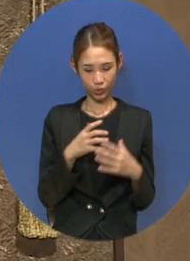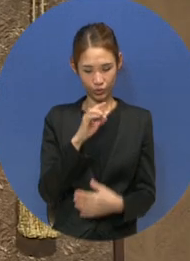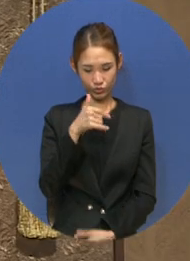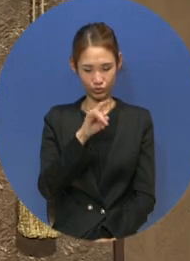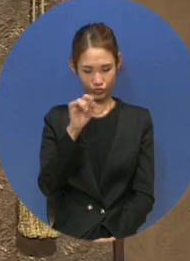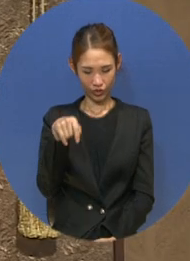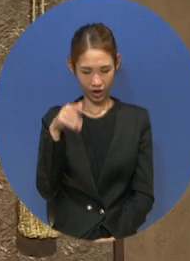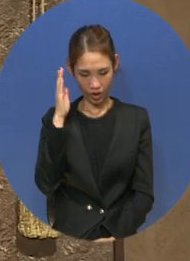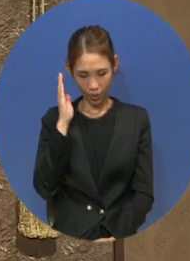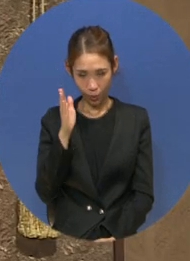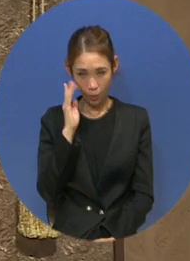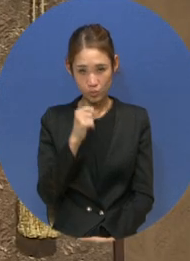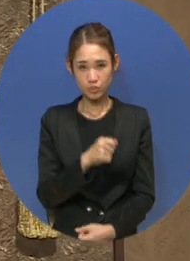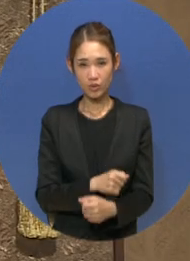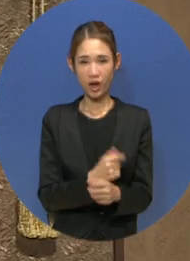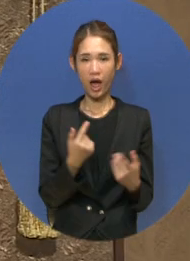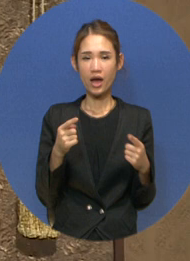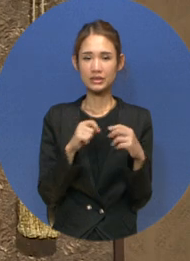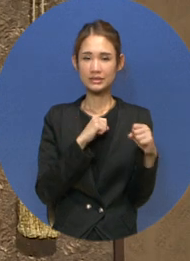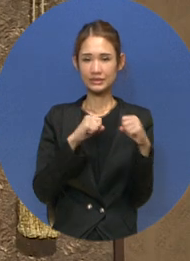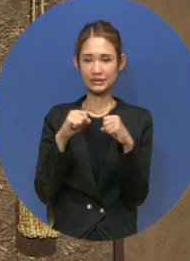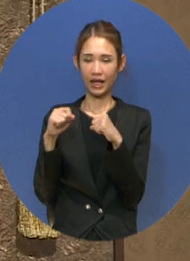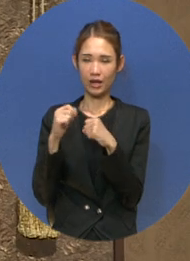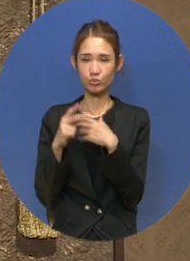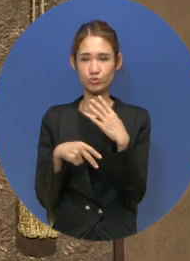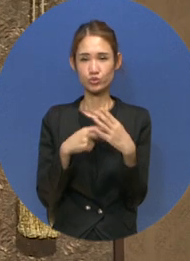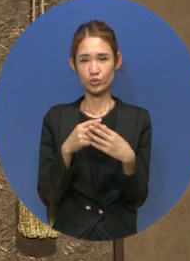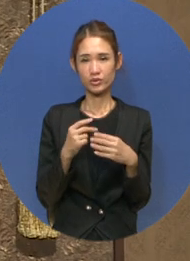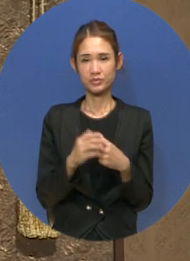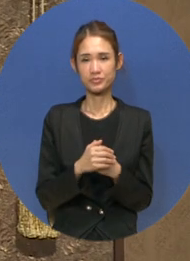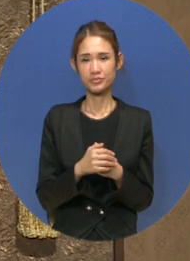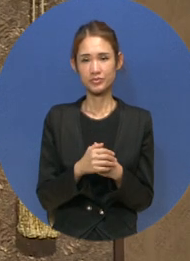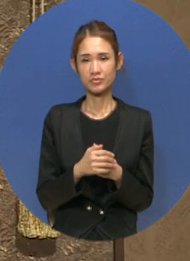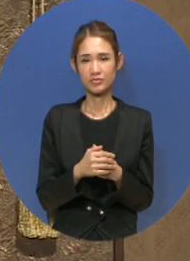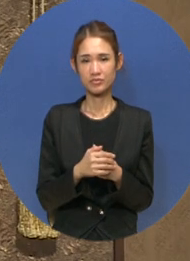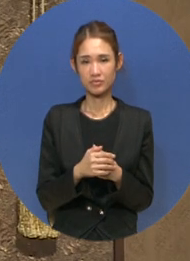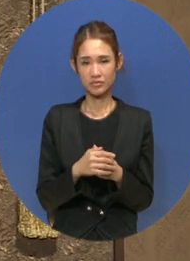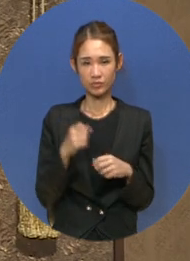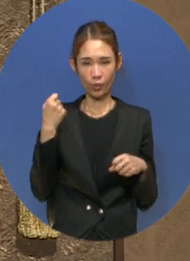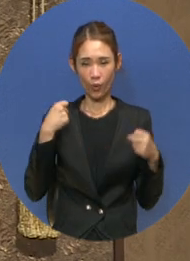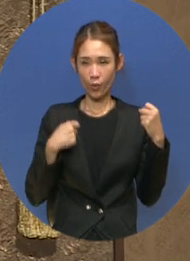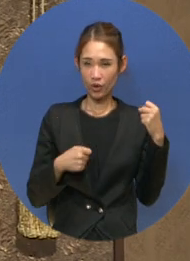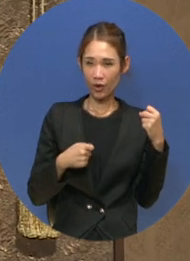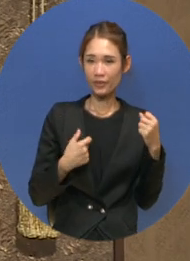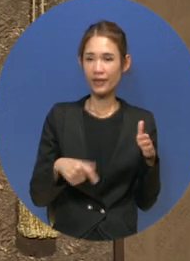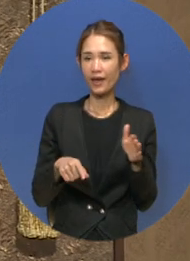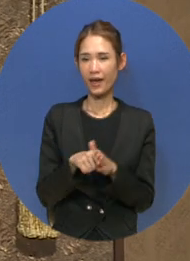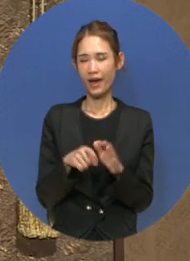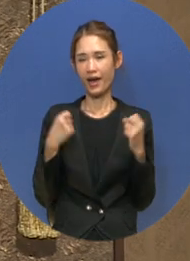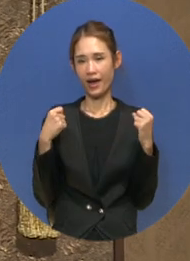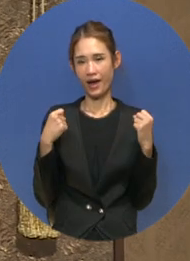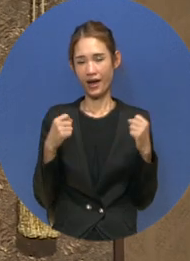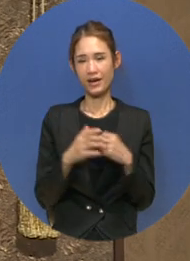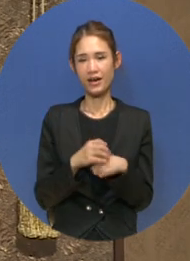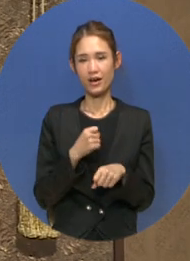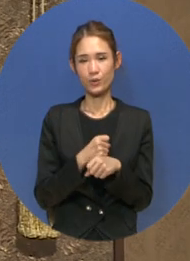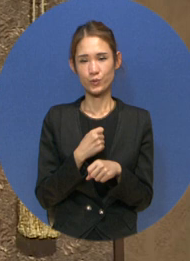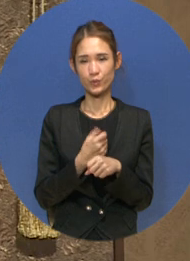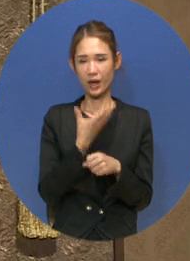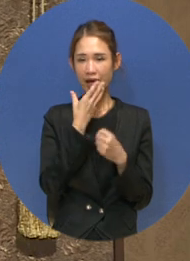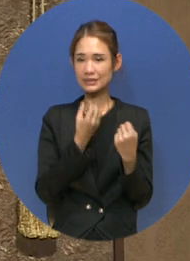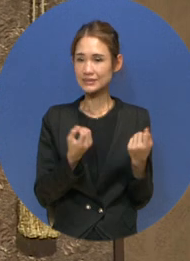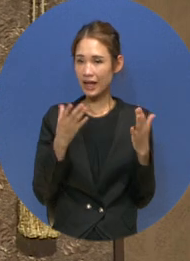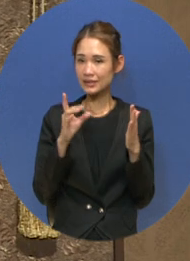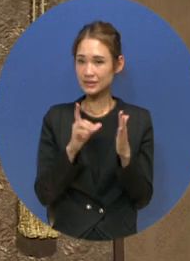공부하고 함께 실행하는 그런 프로그램이에요. 그래서 그 공연도 같이 할 수 있도록 하고 그 행사 있을